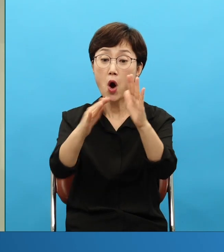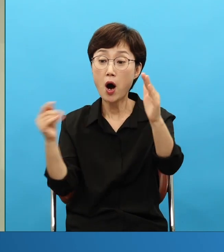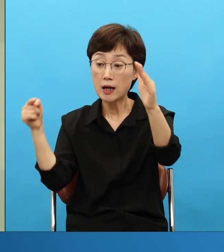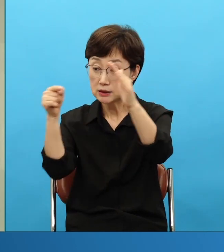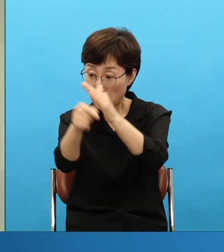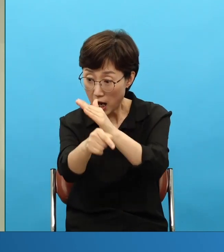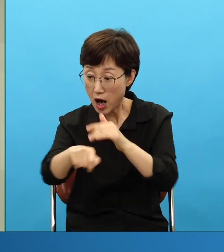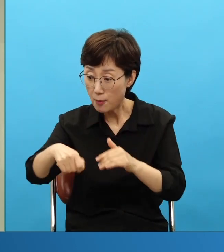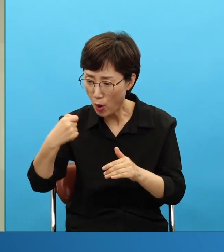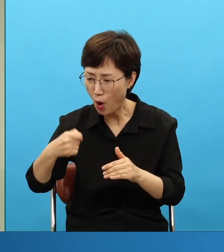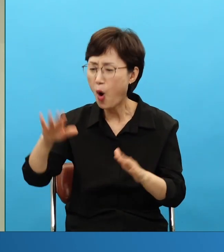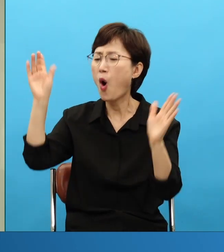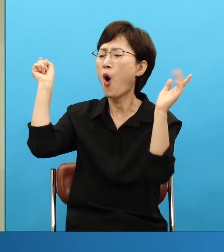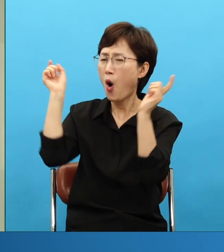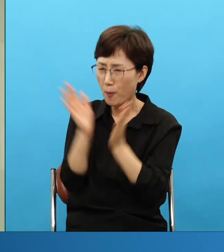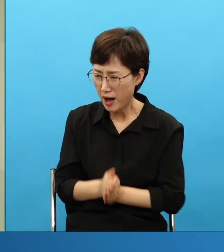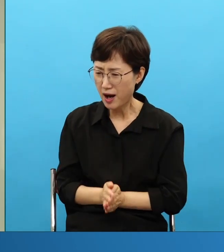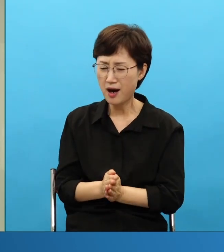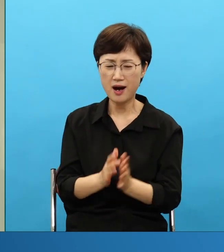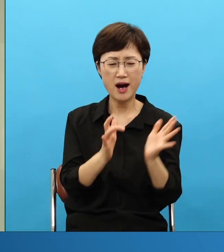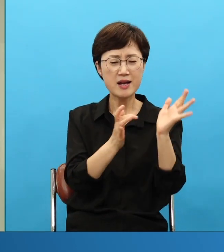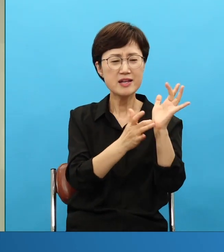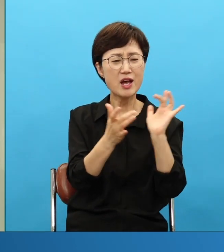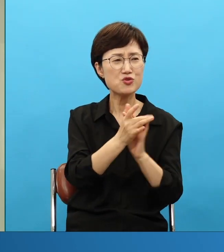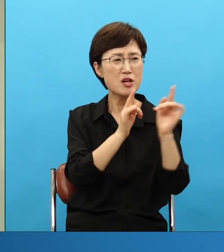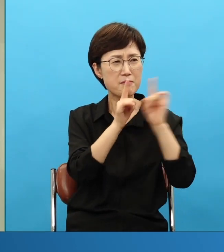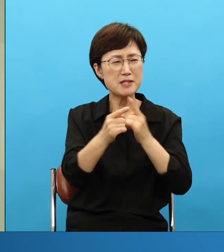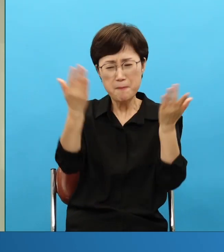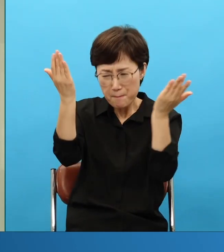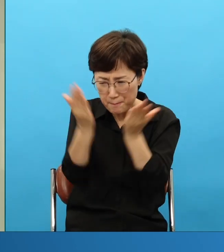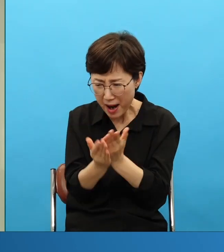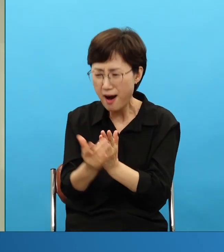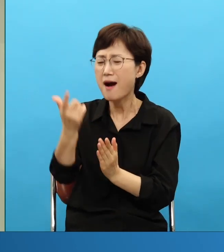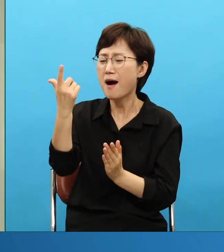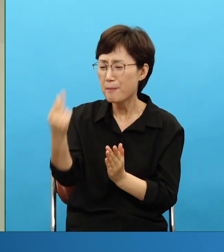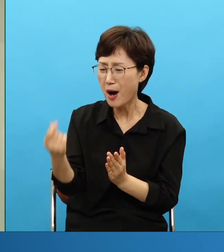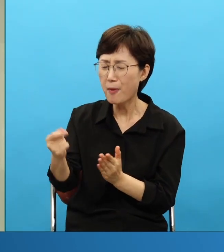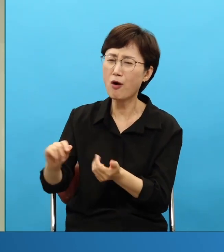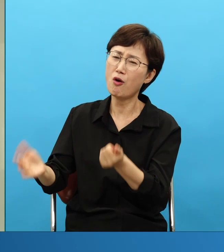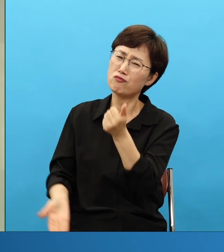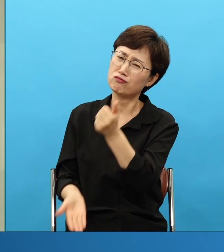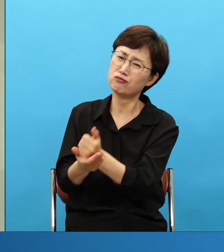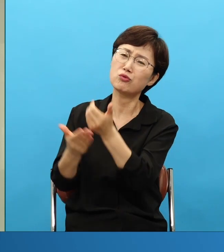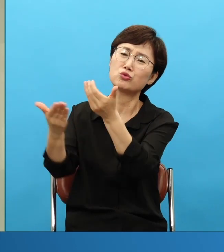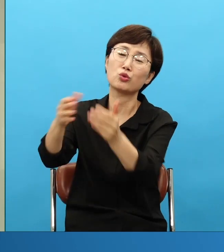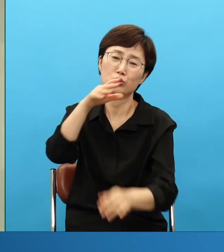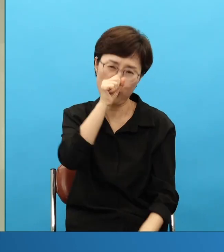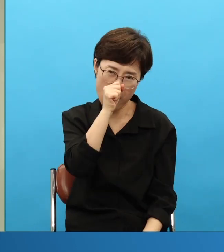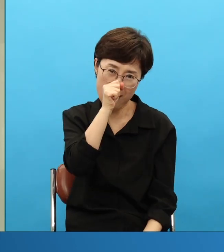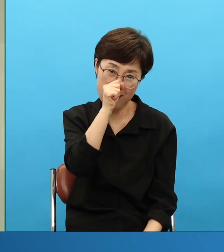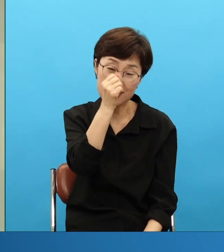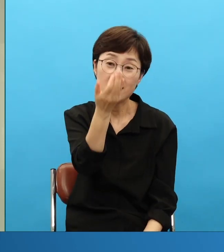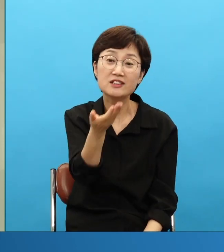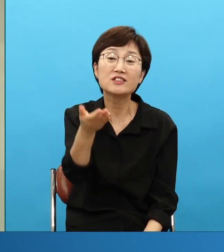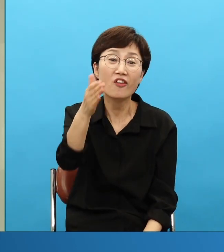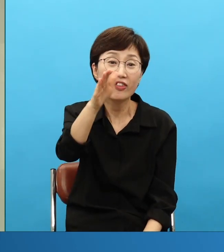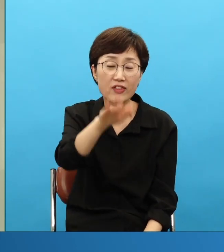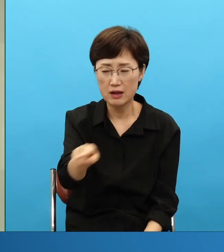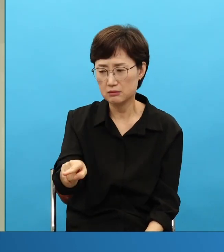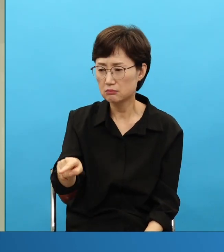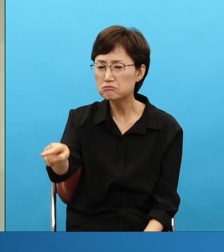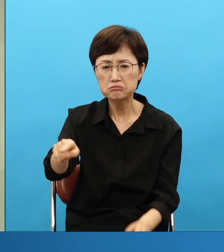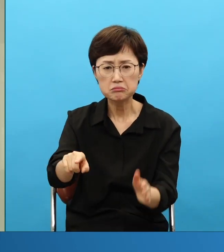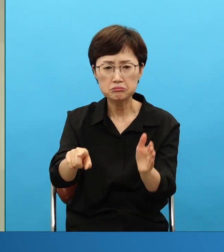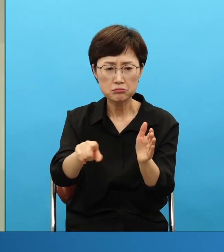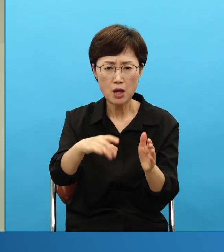fulfilled. 왜 이방인의 집에 가서 식사를 하고 그렇겠냐? But why did you go to the home of a Gentile and eat with him? 말도 안 되는